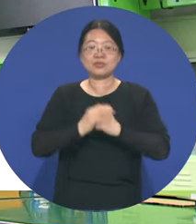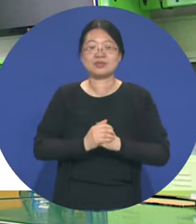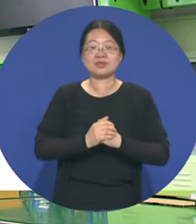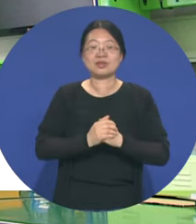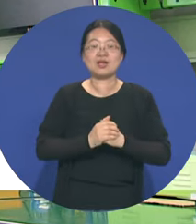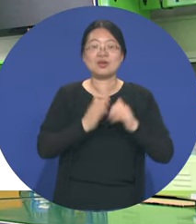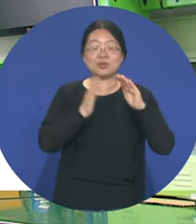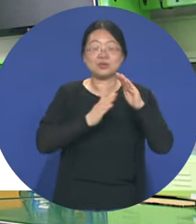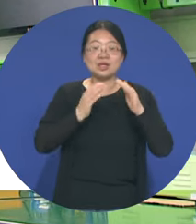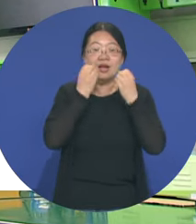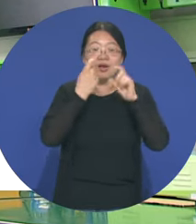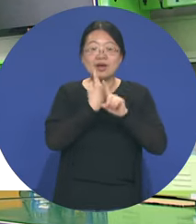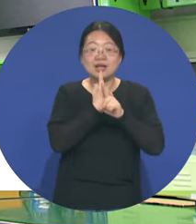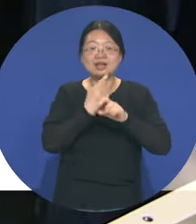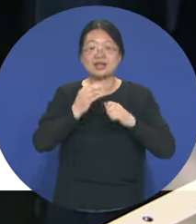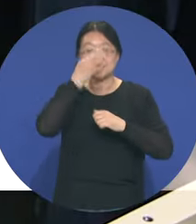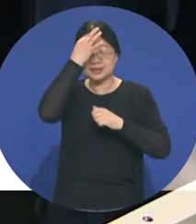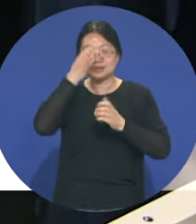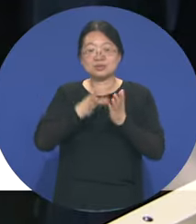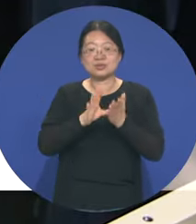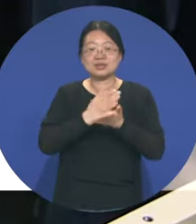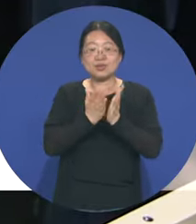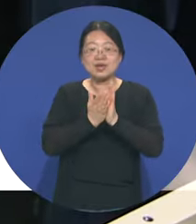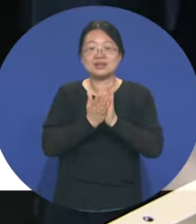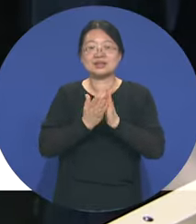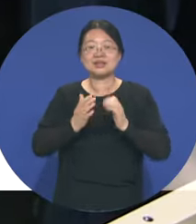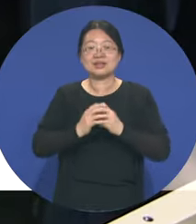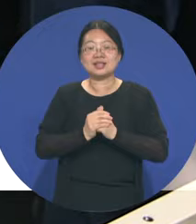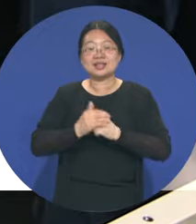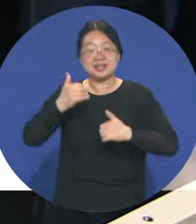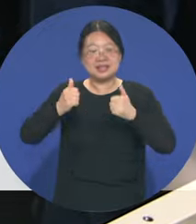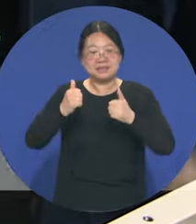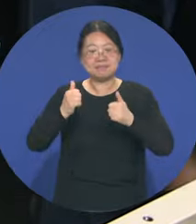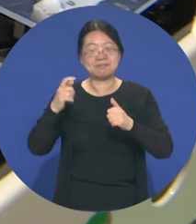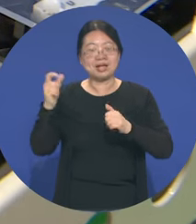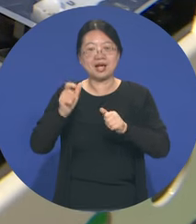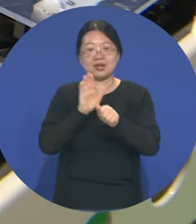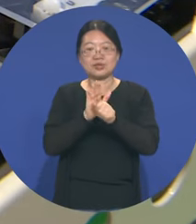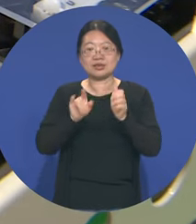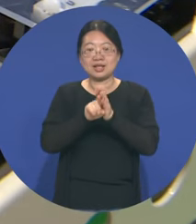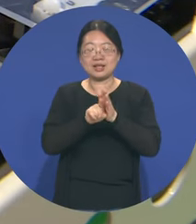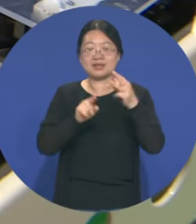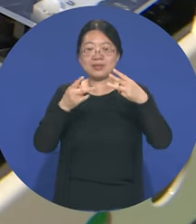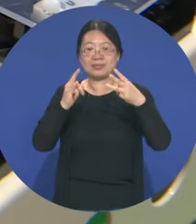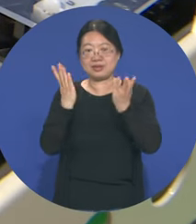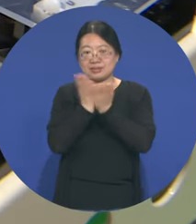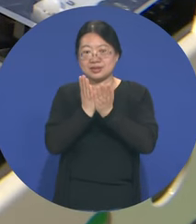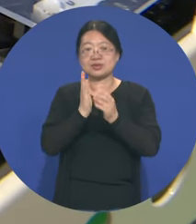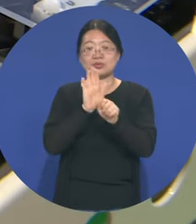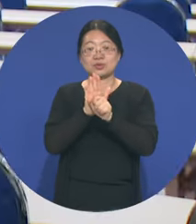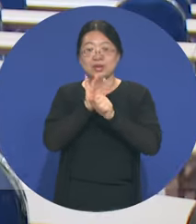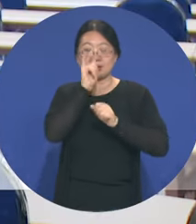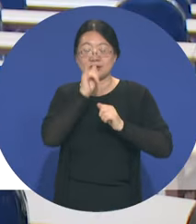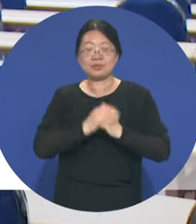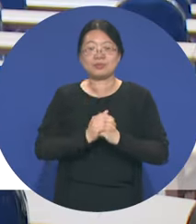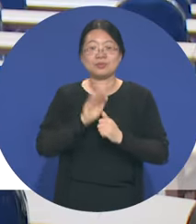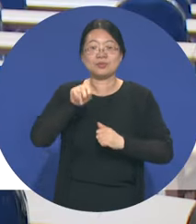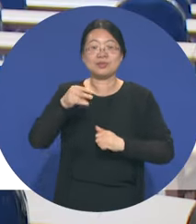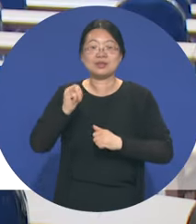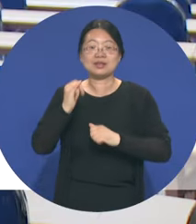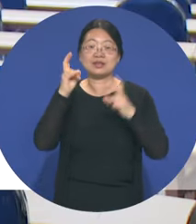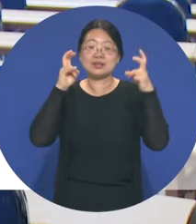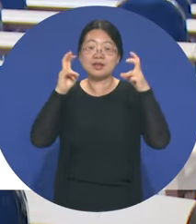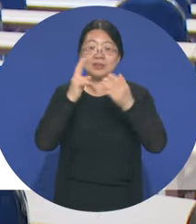공정 혁신, 기술 품질, 기업 애로 등 3대 분야에 대한 맞춤형 지원을 추진한다는 구상입니다. 뿌리 기업이